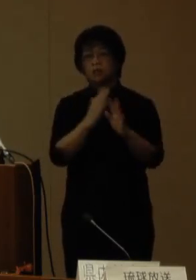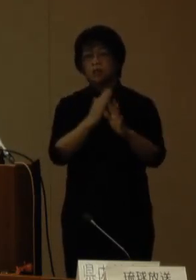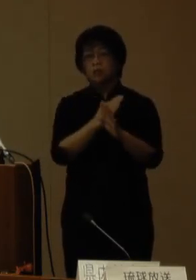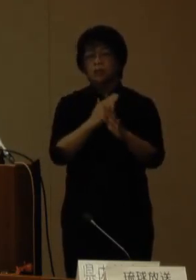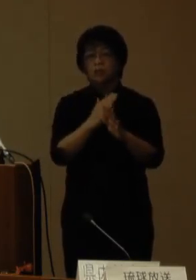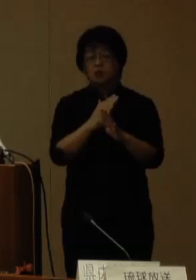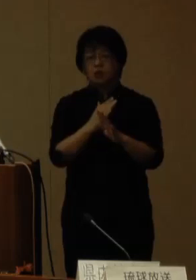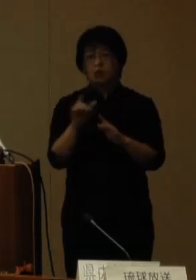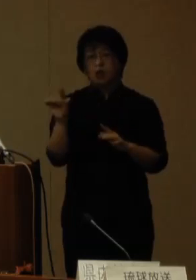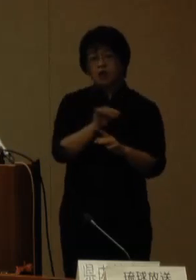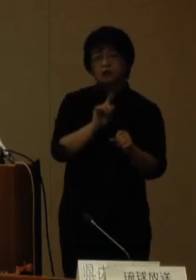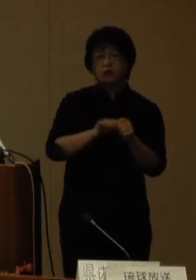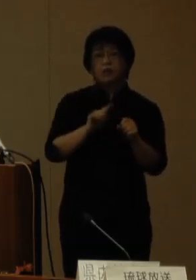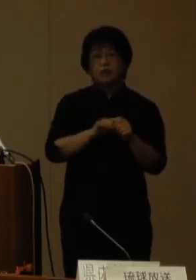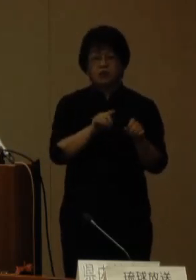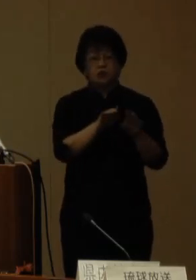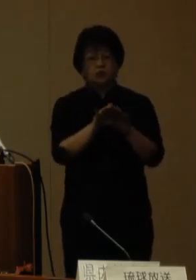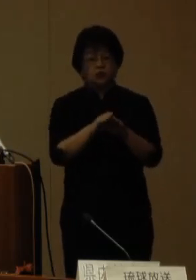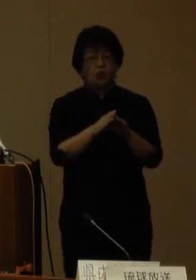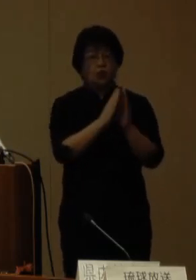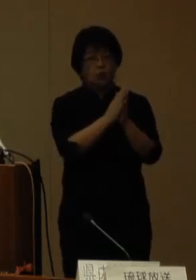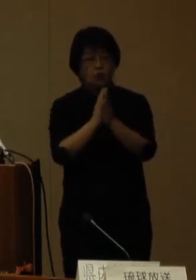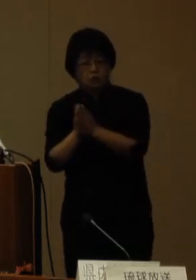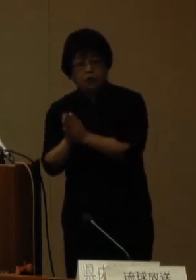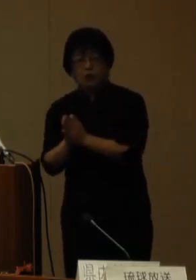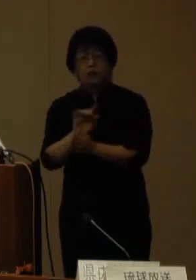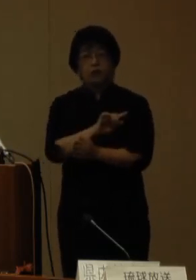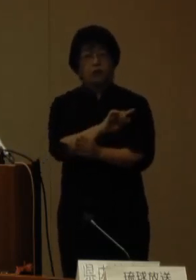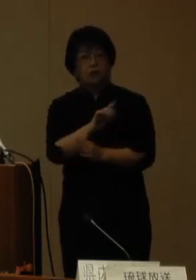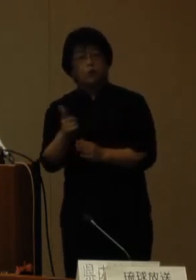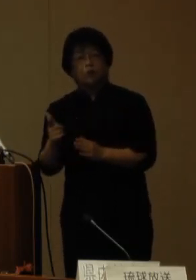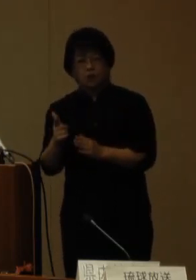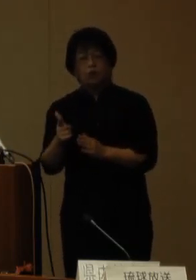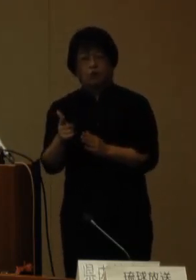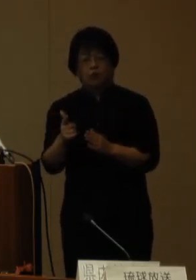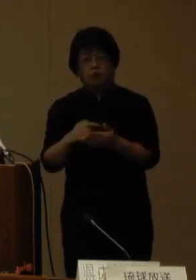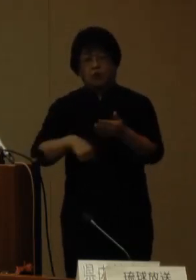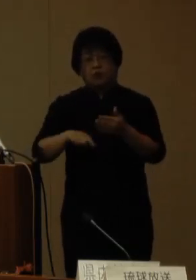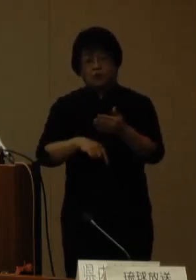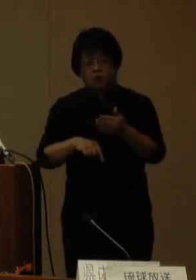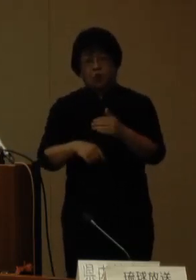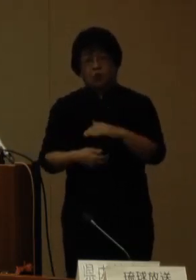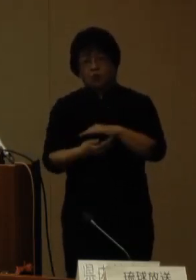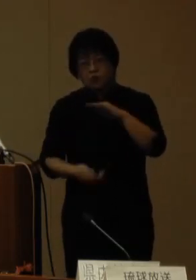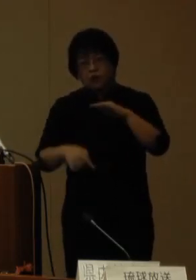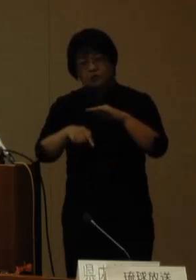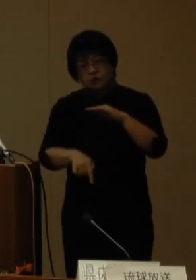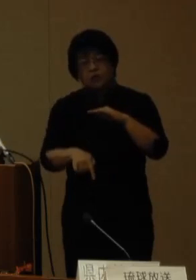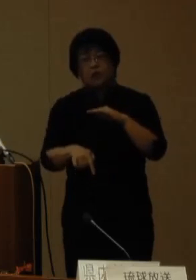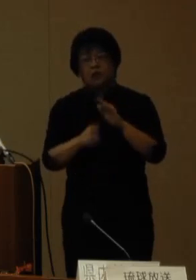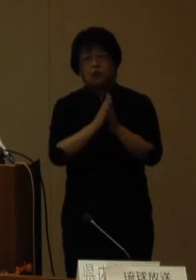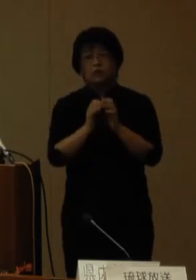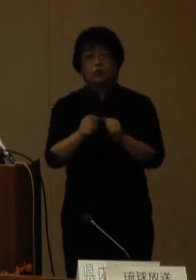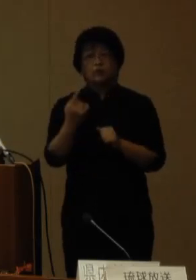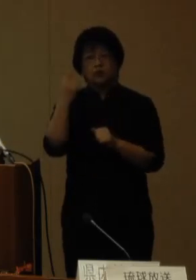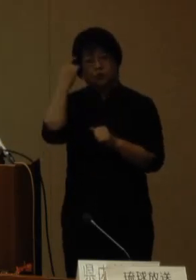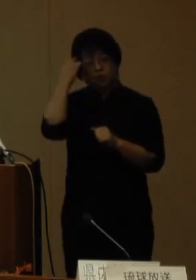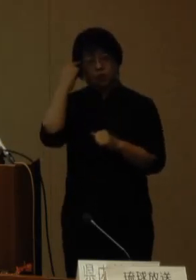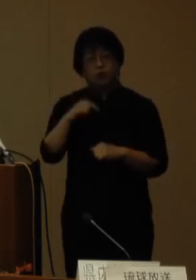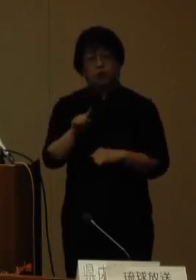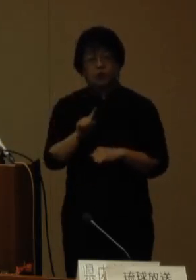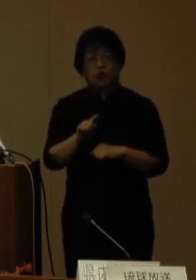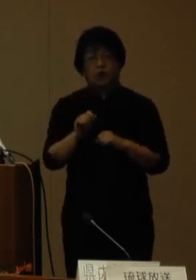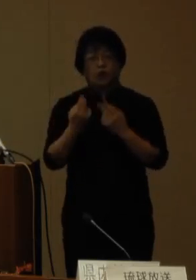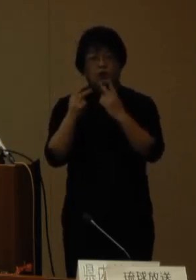かなり休業要請ですとか、まあ、曜日を絞っての休業要請など踏み込んだところもあるかと思うんですが、まあ、そこには踏み込まなかった理由についてもちょっとお伺いしたいん